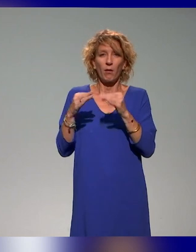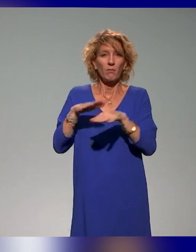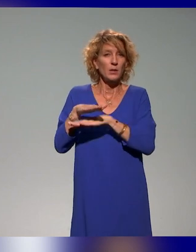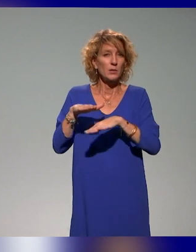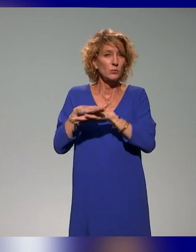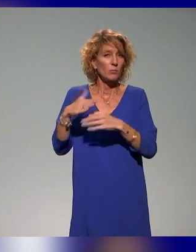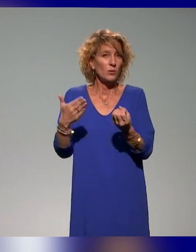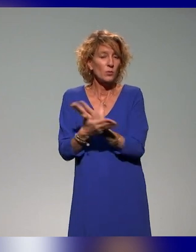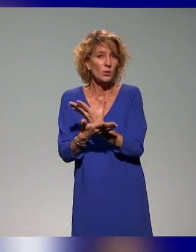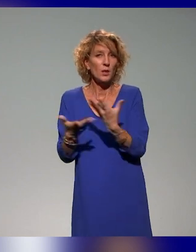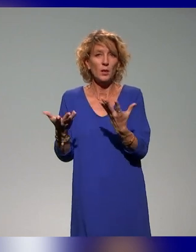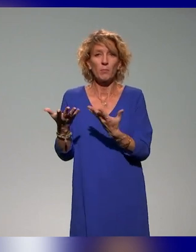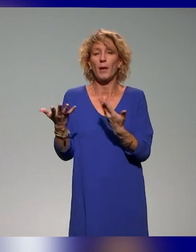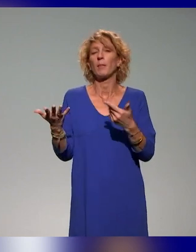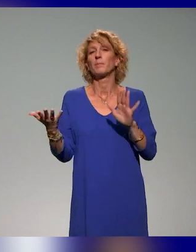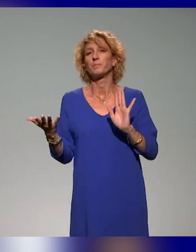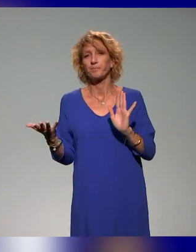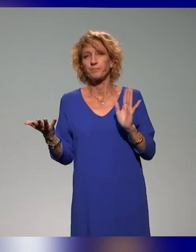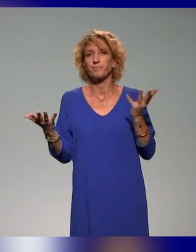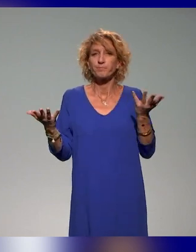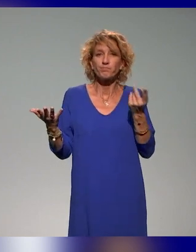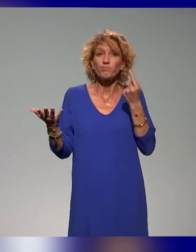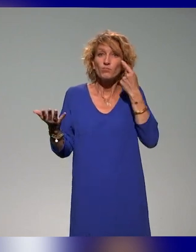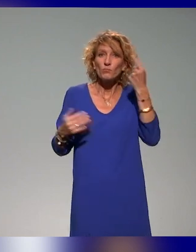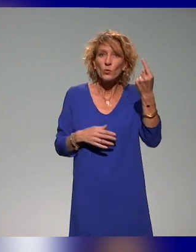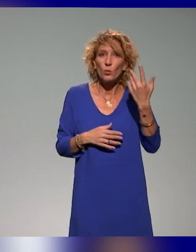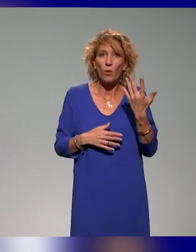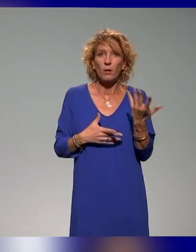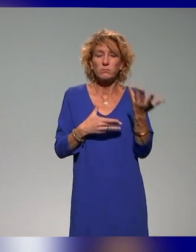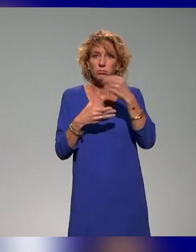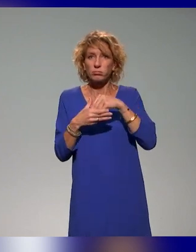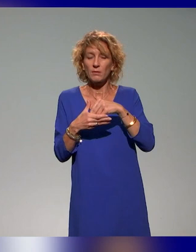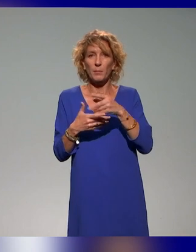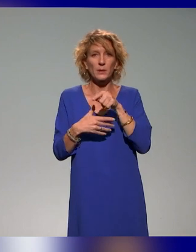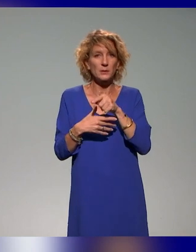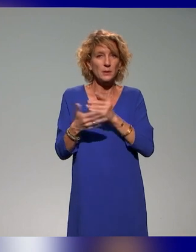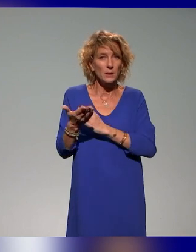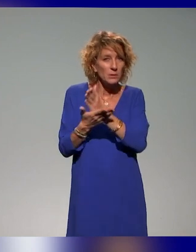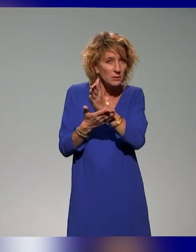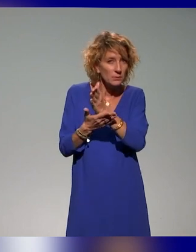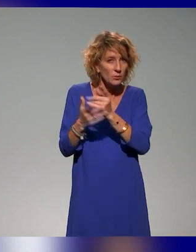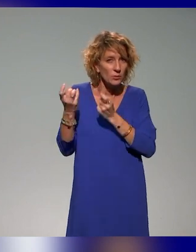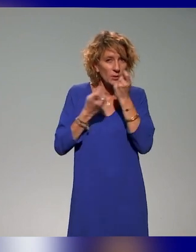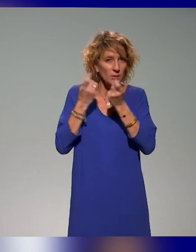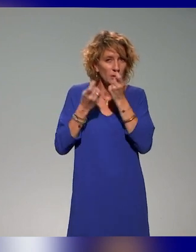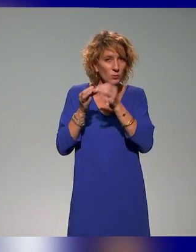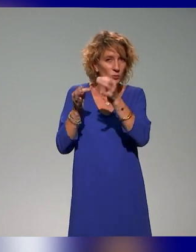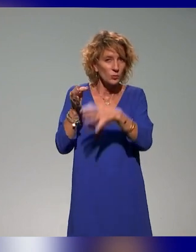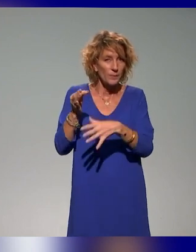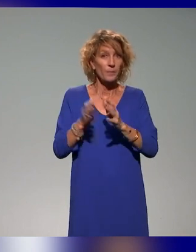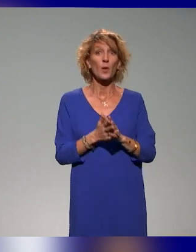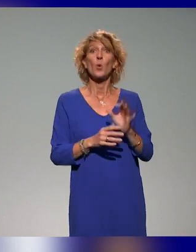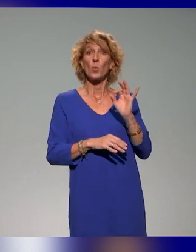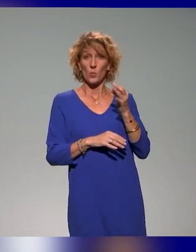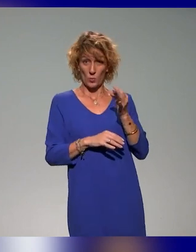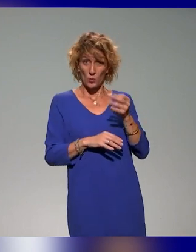exemple. Mais ça, il me semble que ça fait partie des pistes. Et effectivement, on pourra